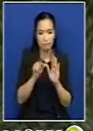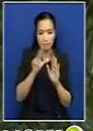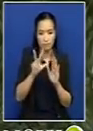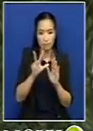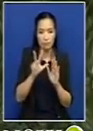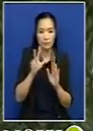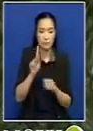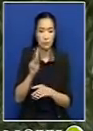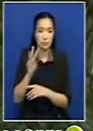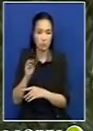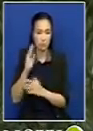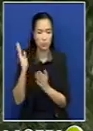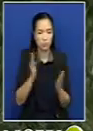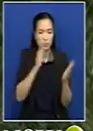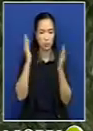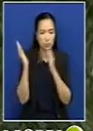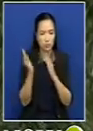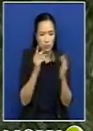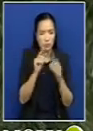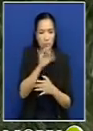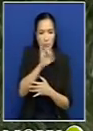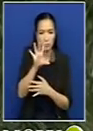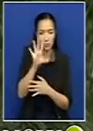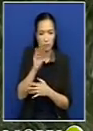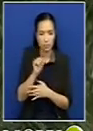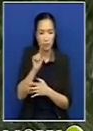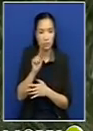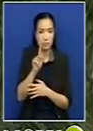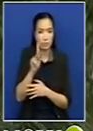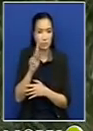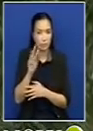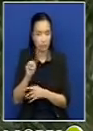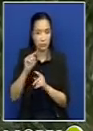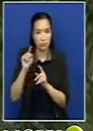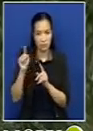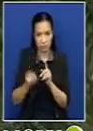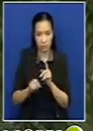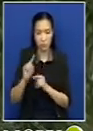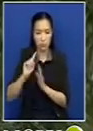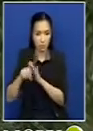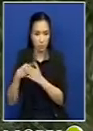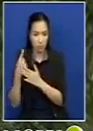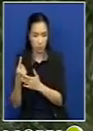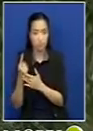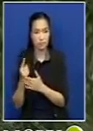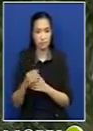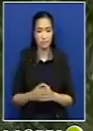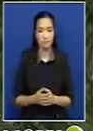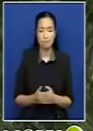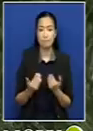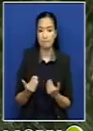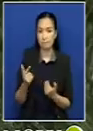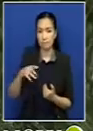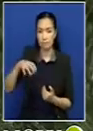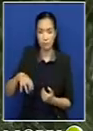ตรนะครับมีความเร็วลมใกล้จุดศูนย์กลาง141กิโลเมตรต่อชั่วโมงครับทิศทางของมันนับจากนี้ครับอุตุนิยมวิท